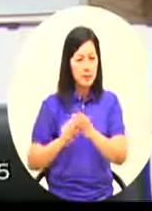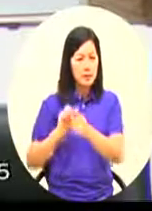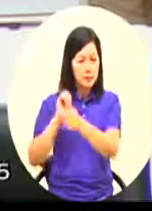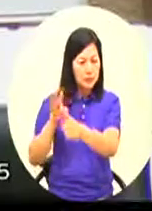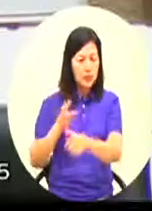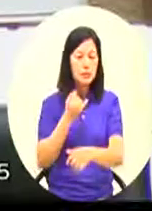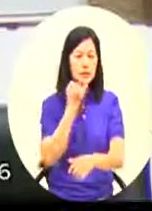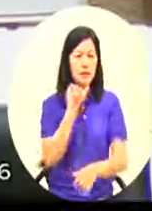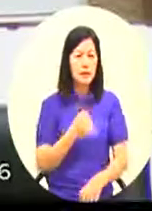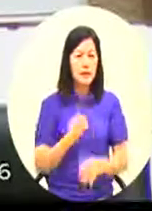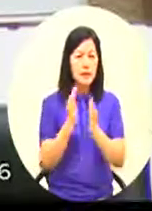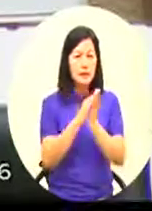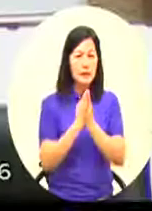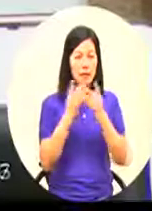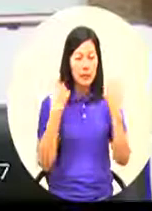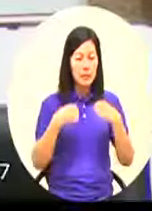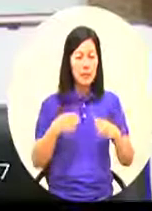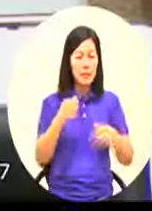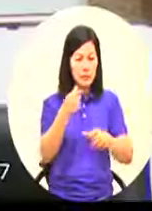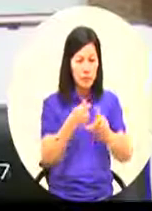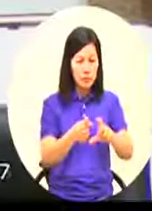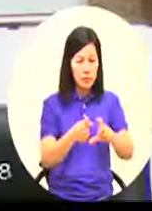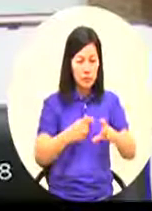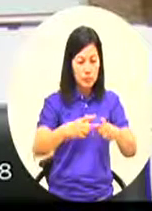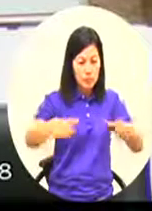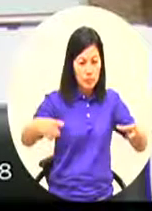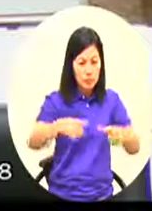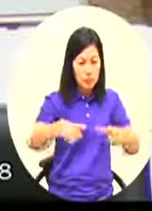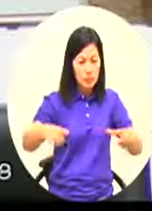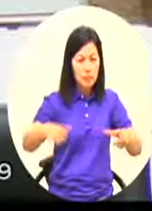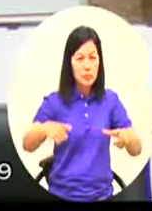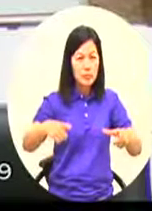么我桃园区啊，面积啊